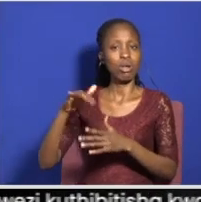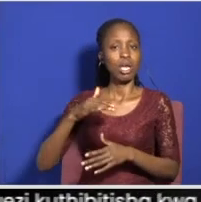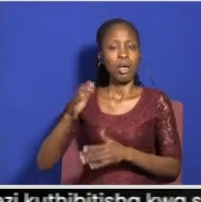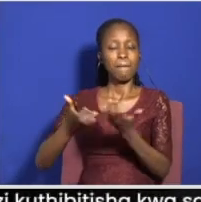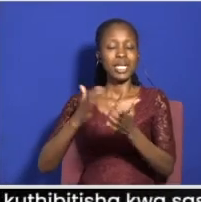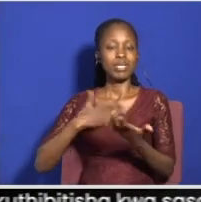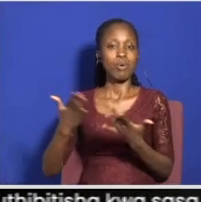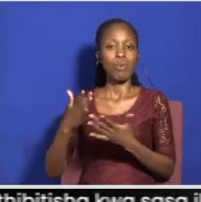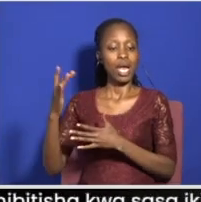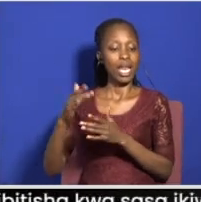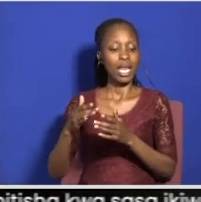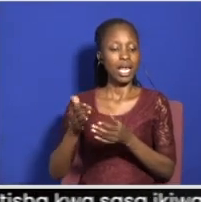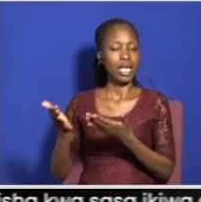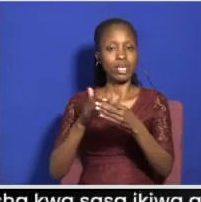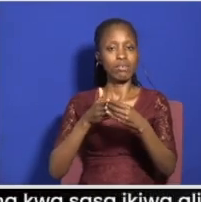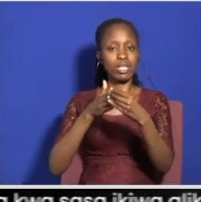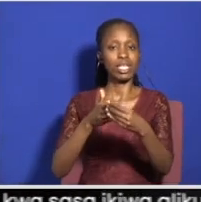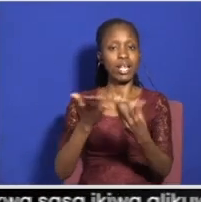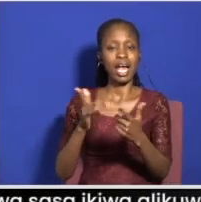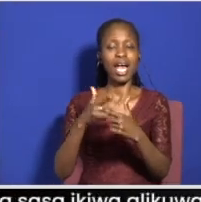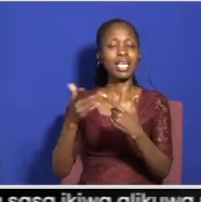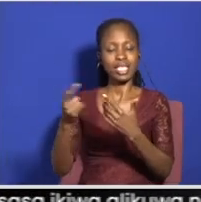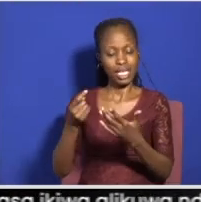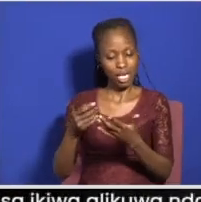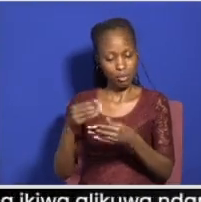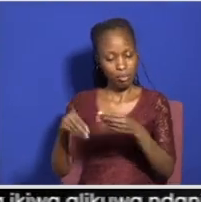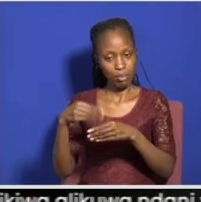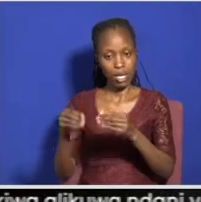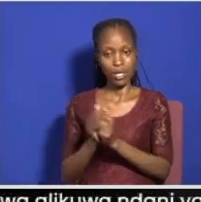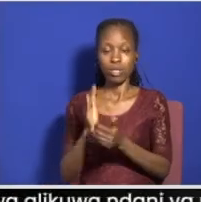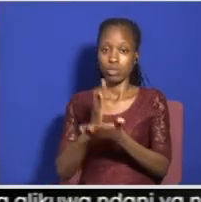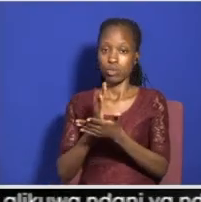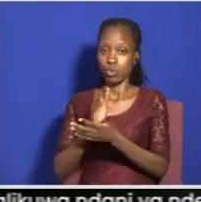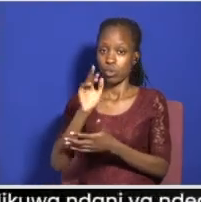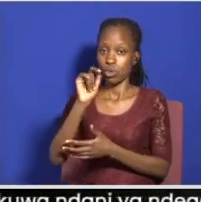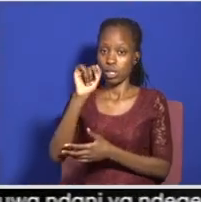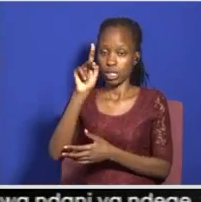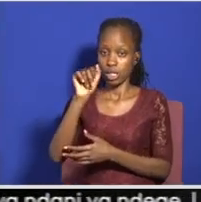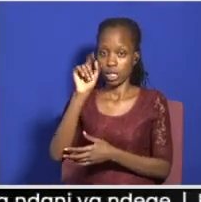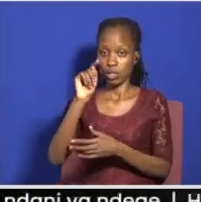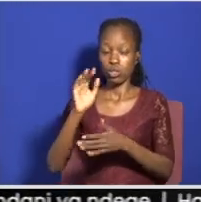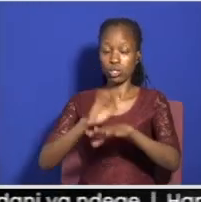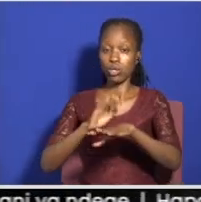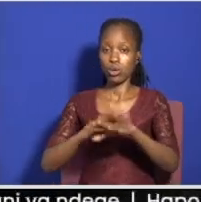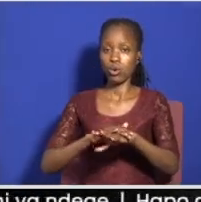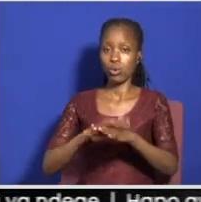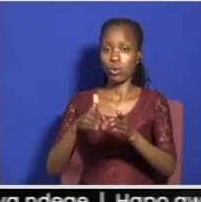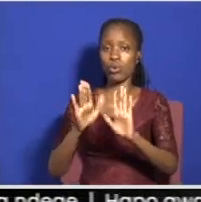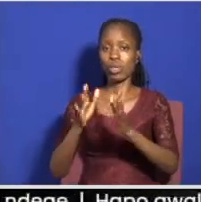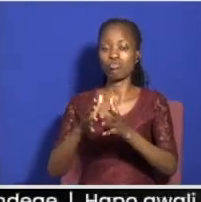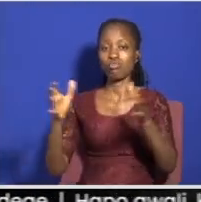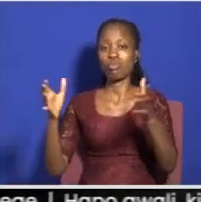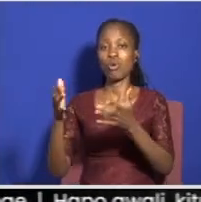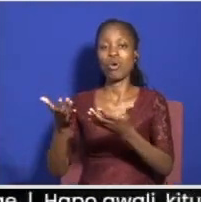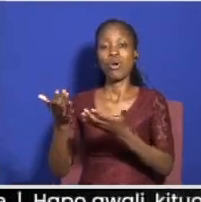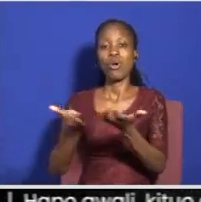wanakuja wanafanya shopping na kurudi. Kwa hivyo TikTok ni njia nzuri ya pia ya kupanua biashara. Video chafu ziko